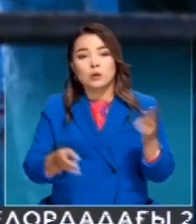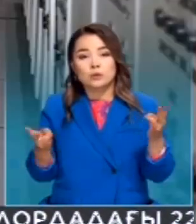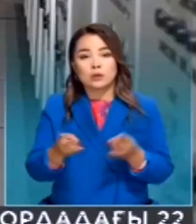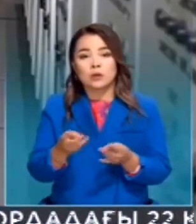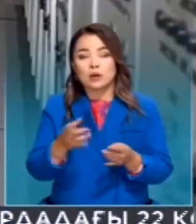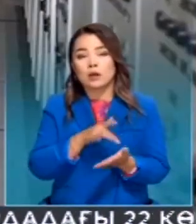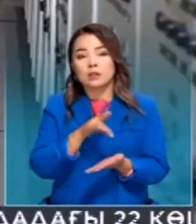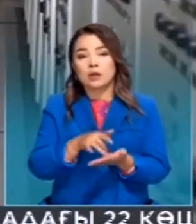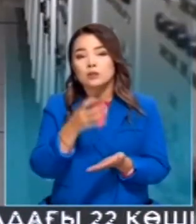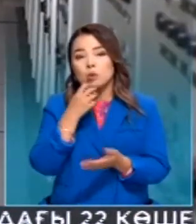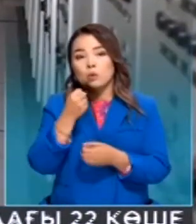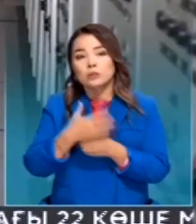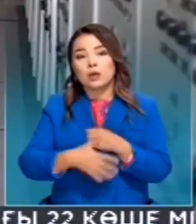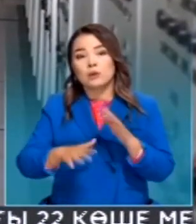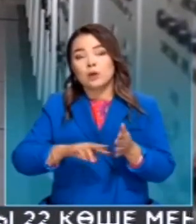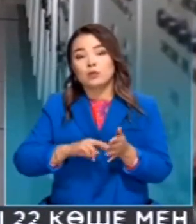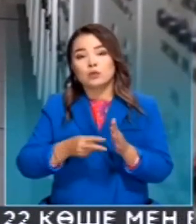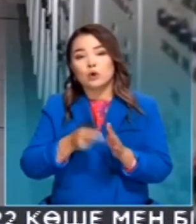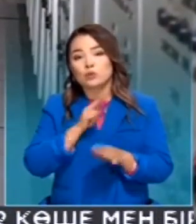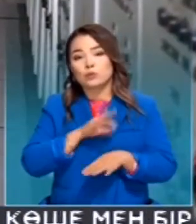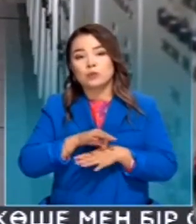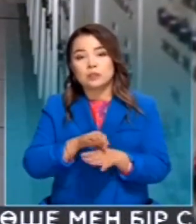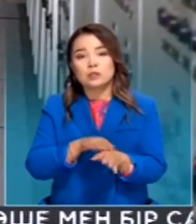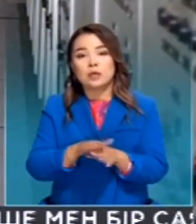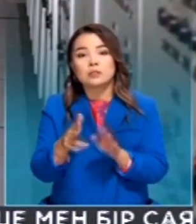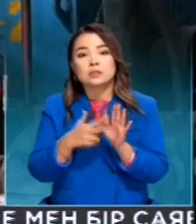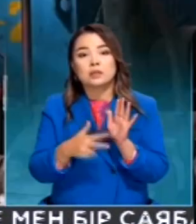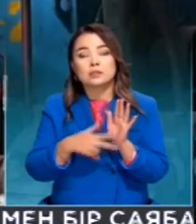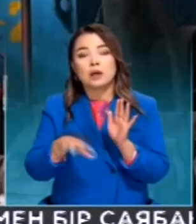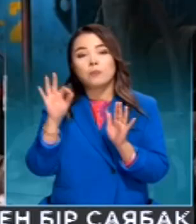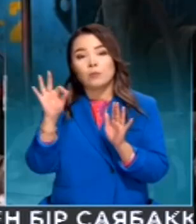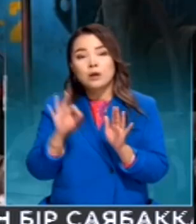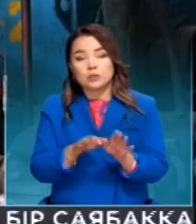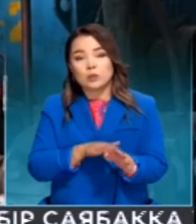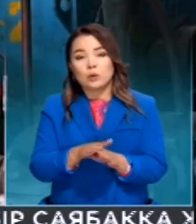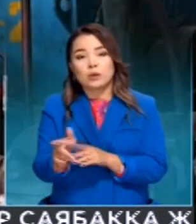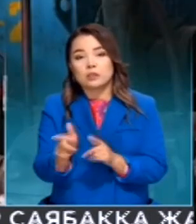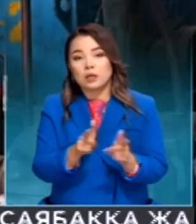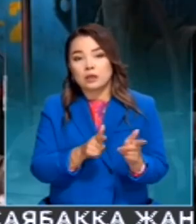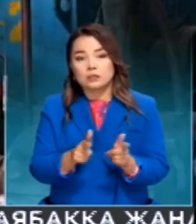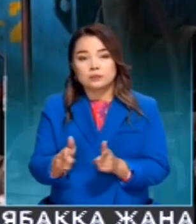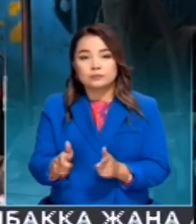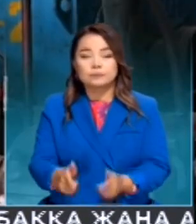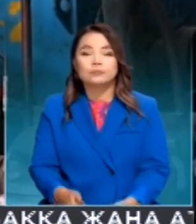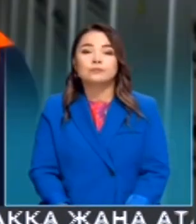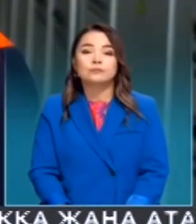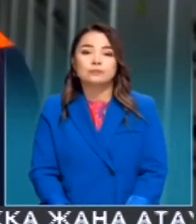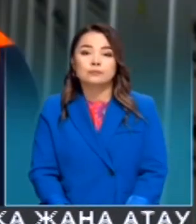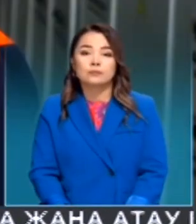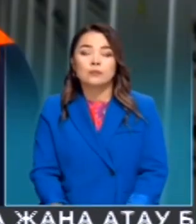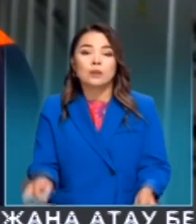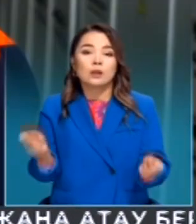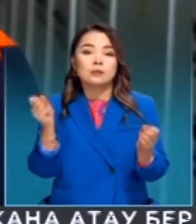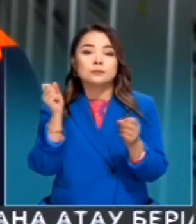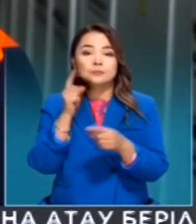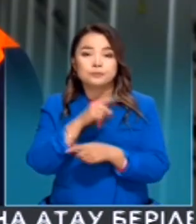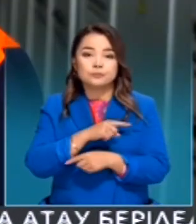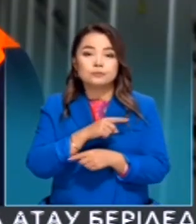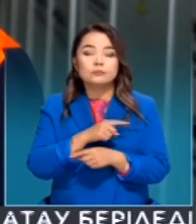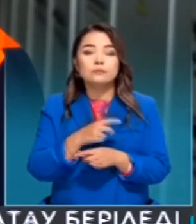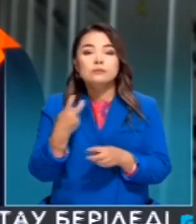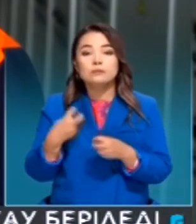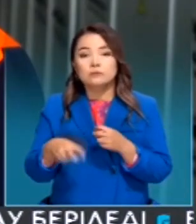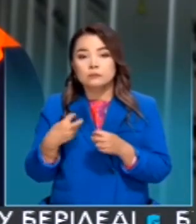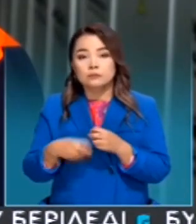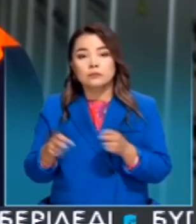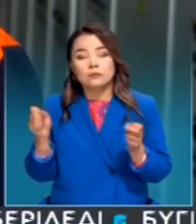жылу электр орталығындағы жоспарлы жөндеу жұмыстары 80%-ға орындалған. анықталған ақаулар